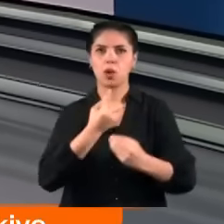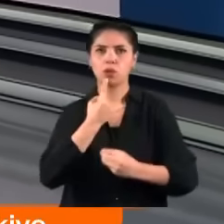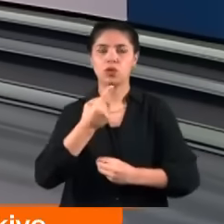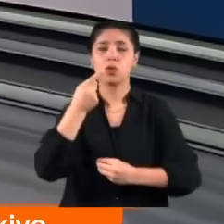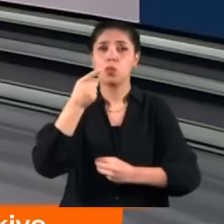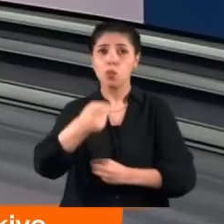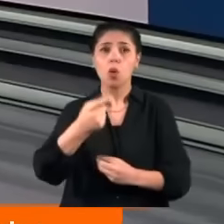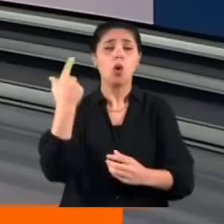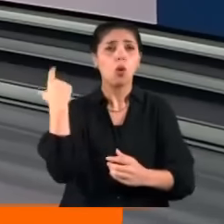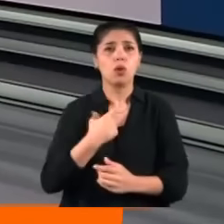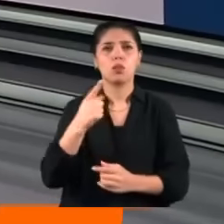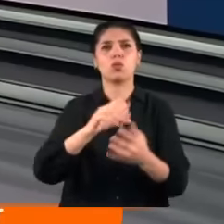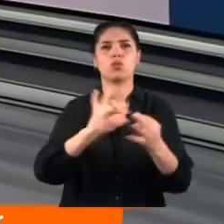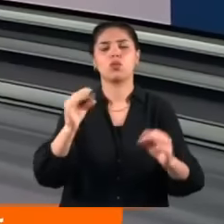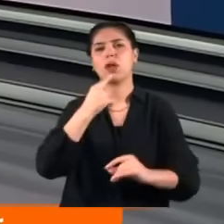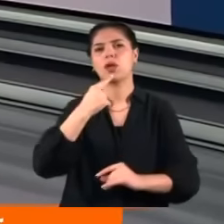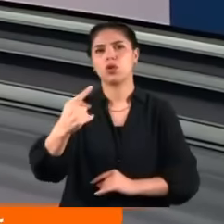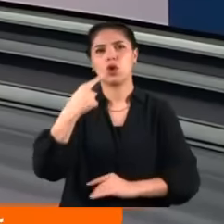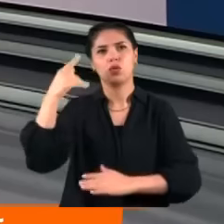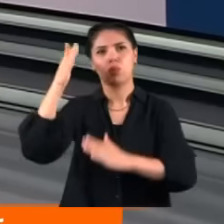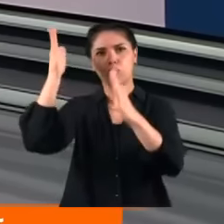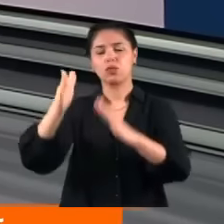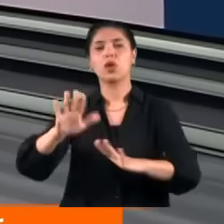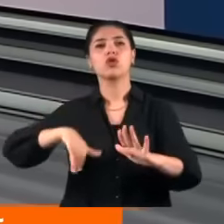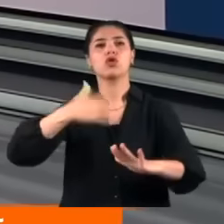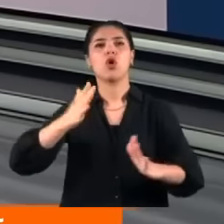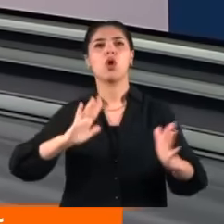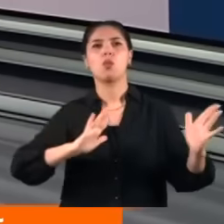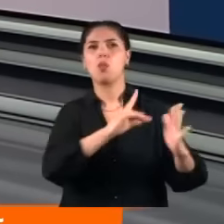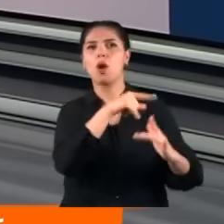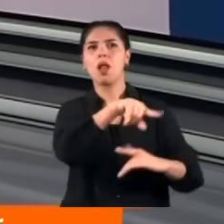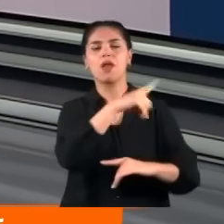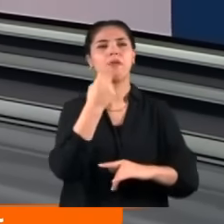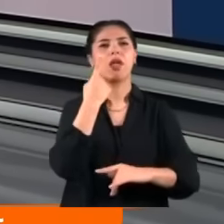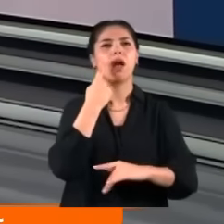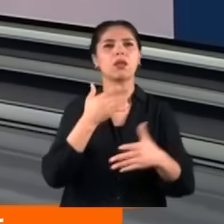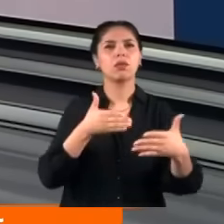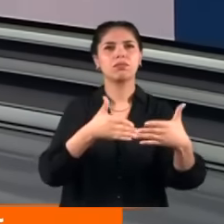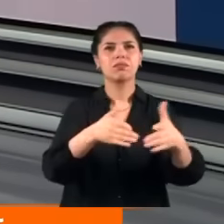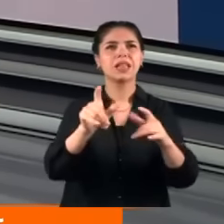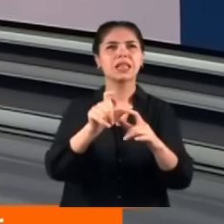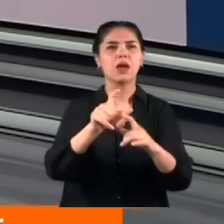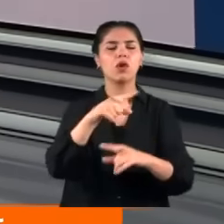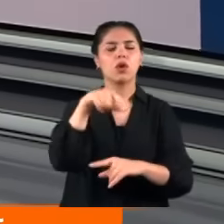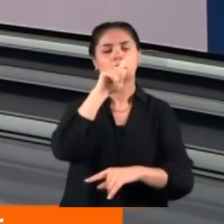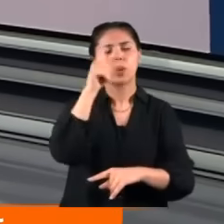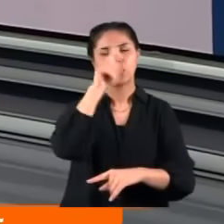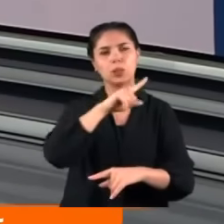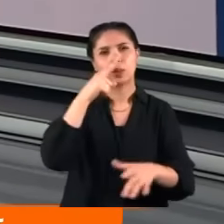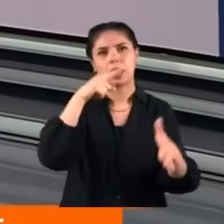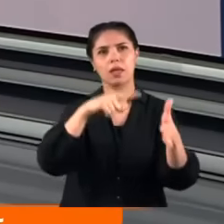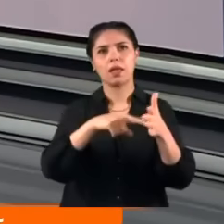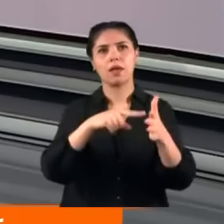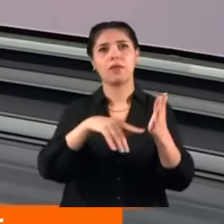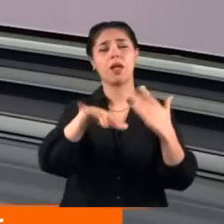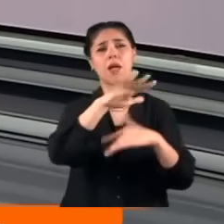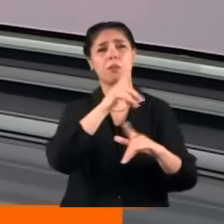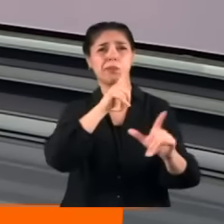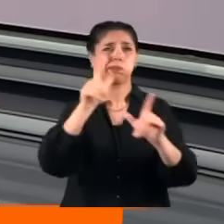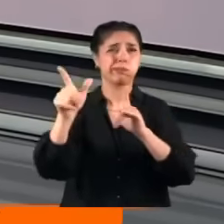işte bu cümleyi kurdu Cumhurbaşkanı ve ardından da muhalefeti Atatürk'ün yatı Savarona üzerinden hedef aldı. Mangalda